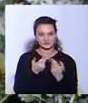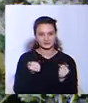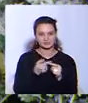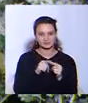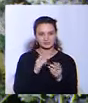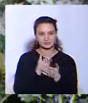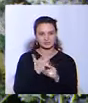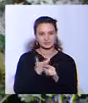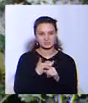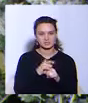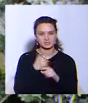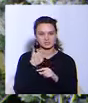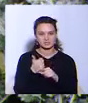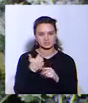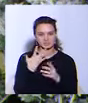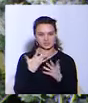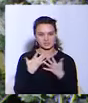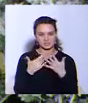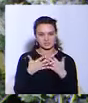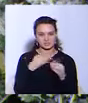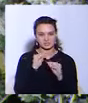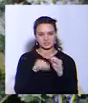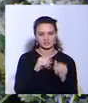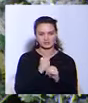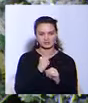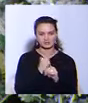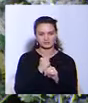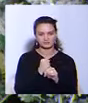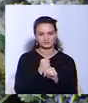არის არაჩვეულებრივი ხელნაკეთი